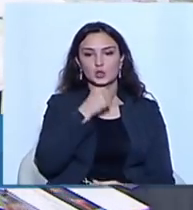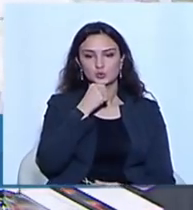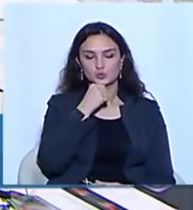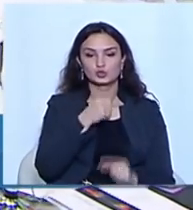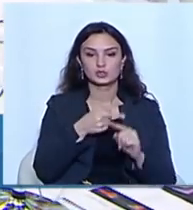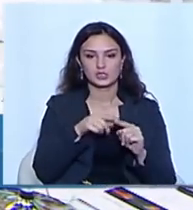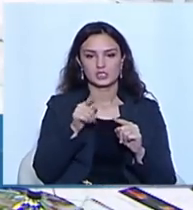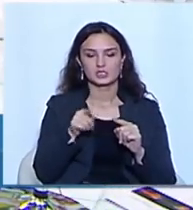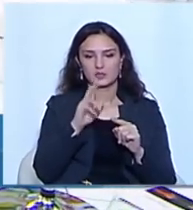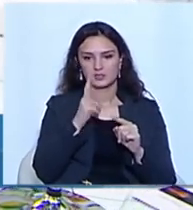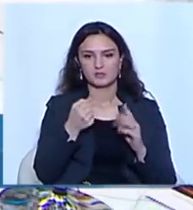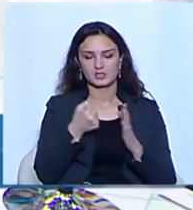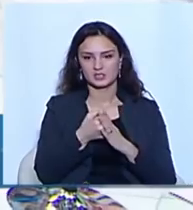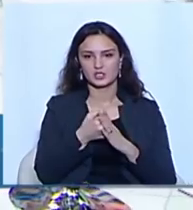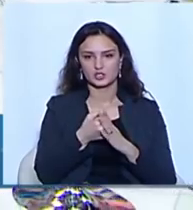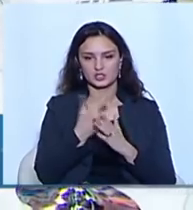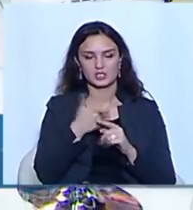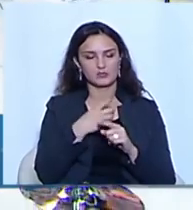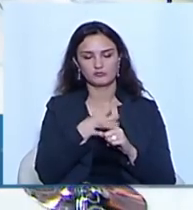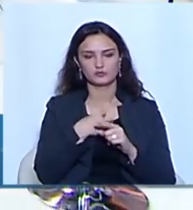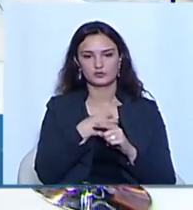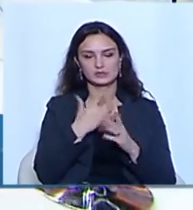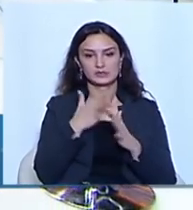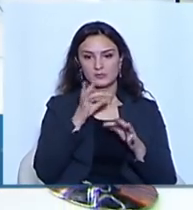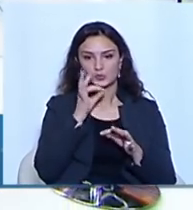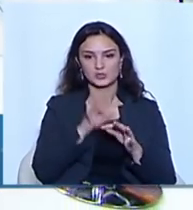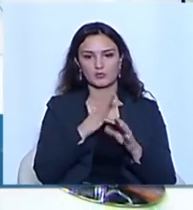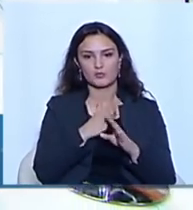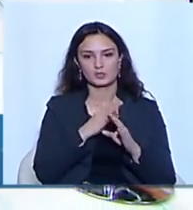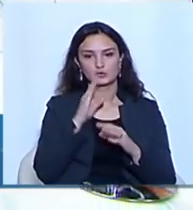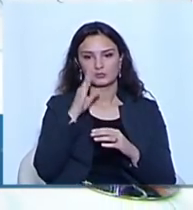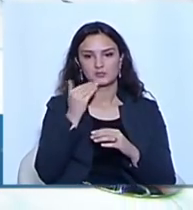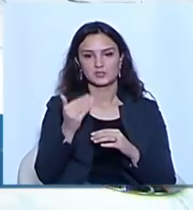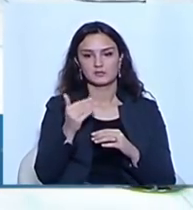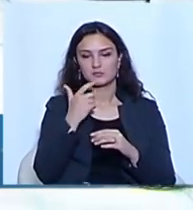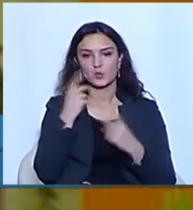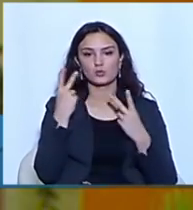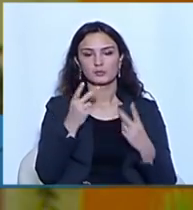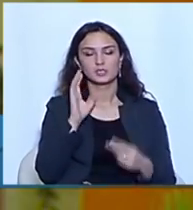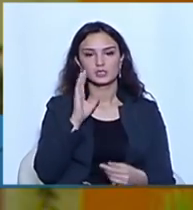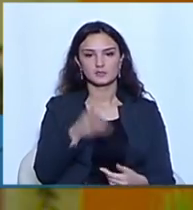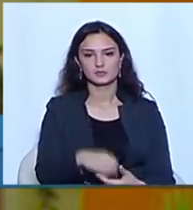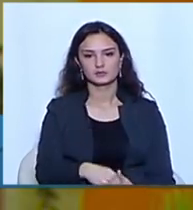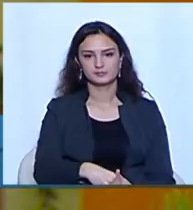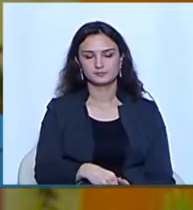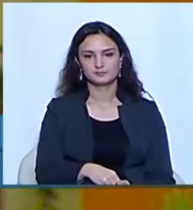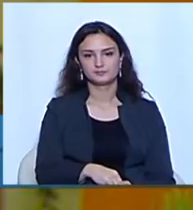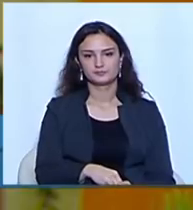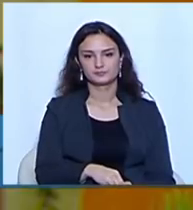ასაკში, ეს განისაზღვრება სამ წლამდე ასაკში და ძალიან დიდი პასუხისმგებლობა არის მშობლების. მაყურებელი გვერთვება, დილამშვიდობისა,